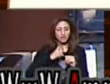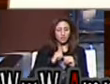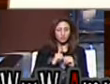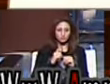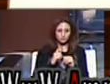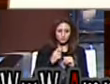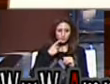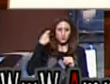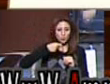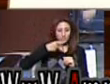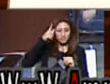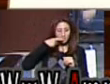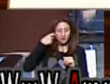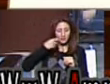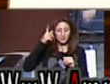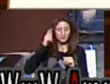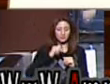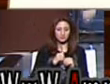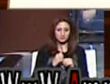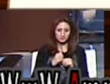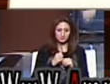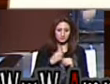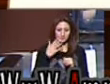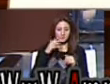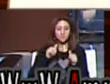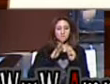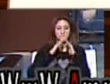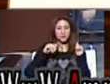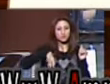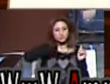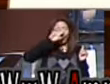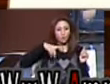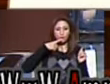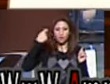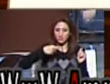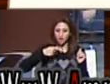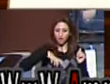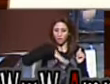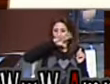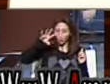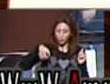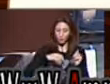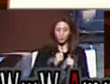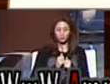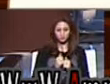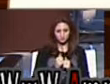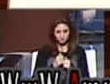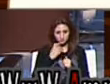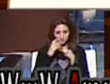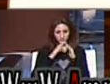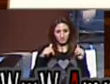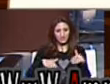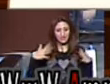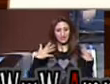فندم. طيب أستاذ عمرو، الأسرة بخير وكل مصر بخير، وأنا بعتقد أنه يمكن أفضل